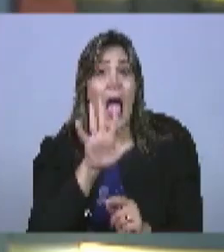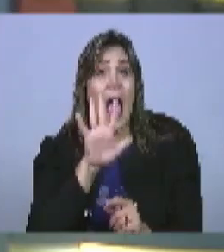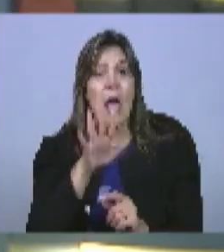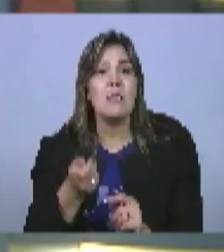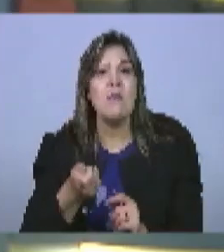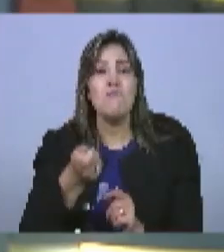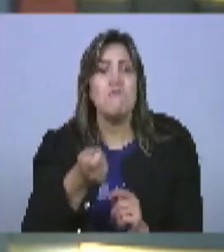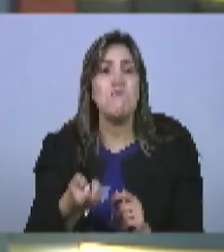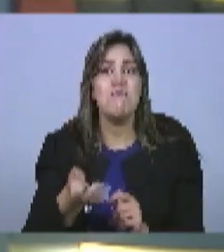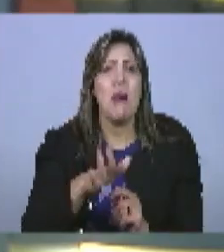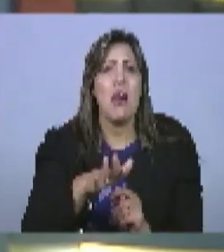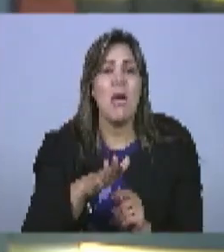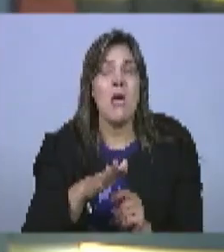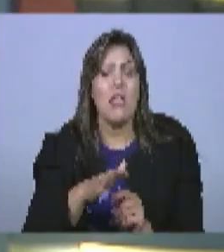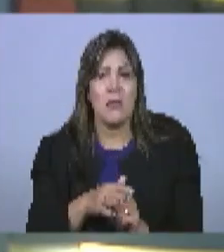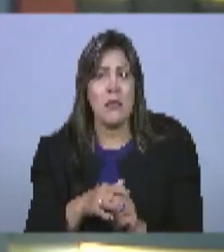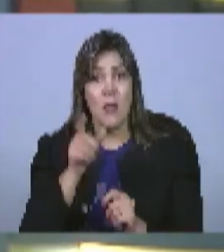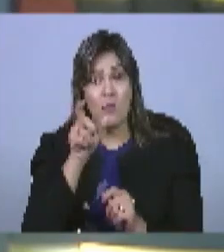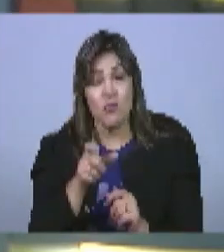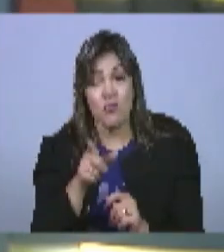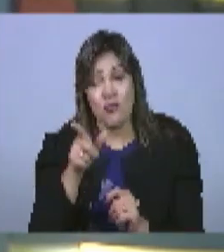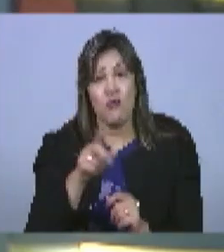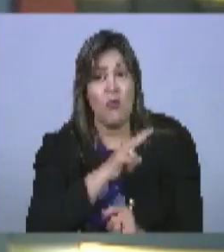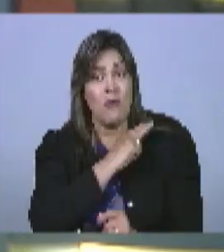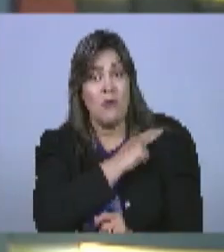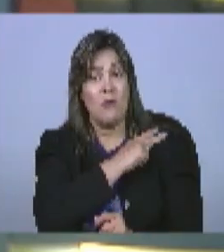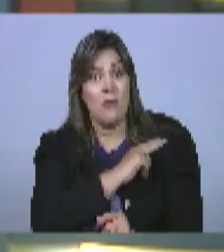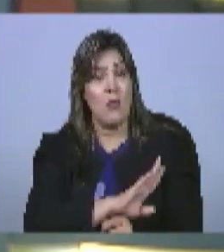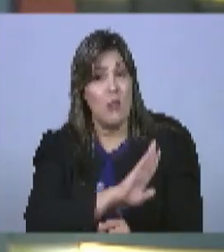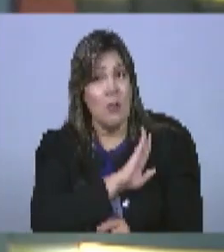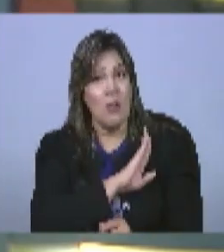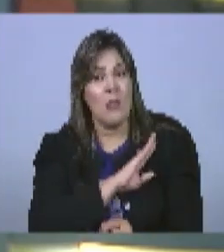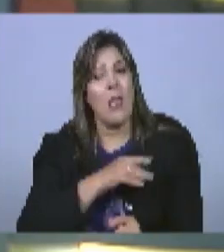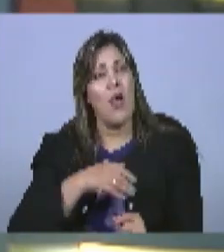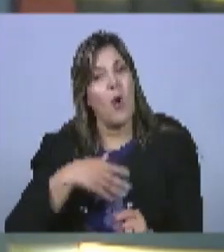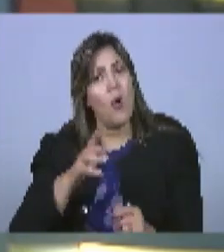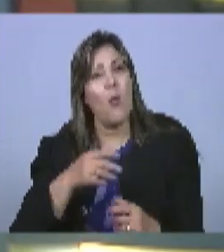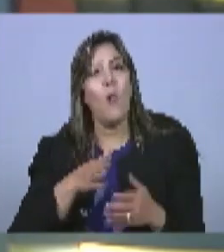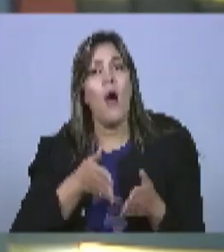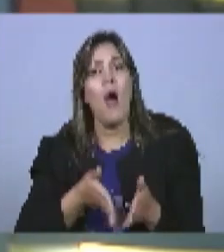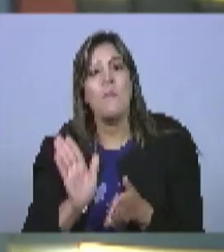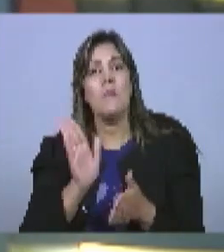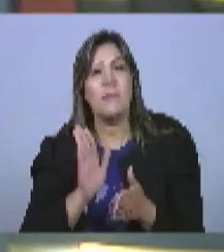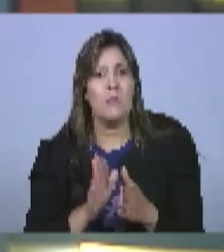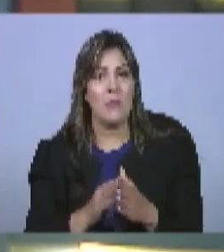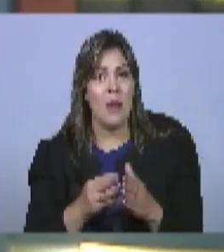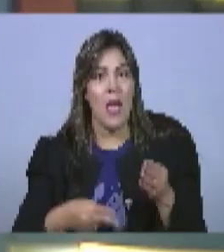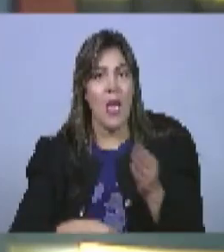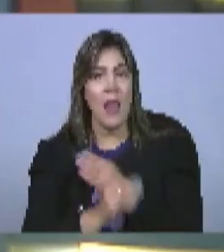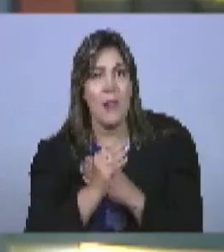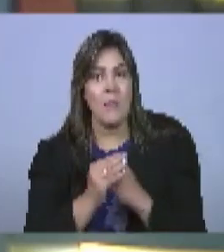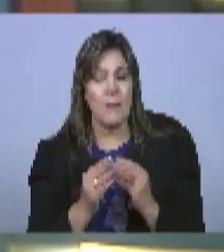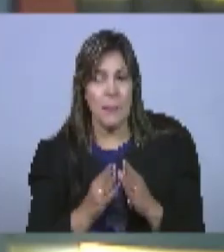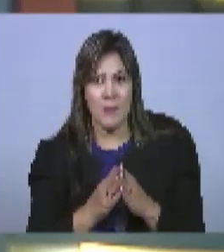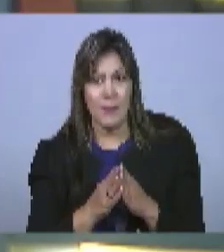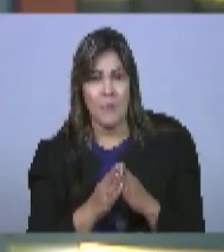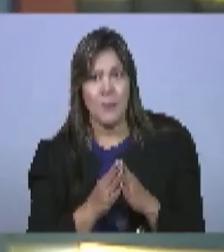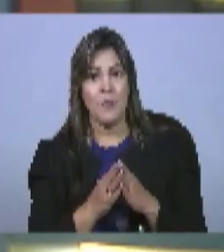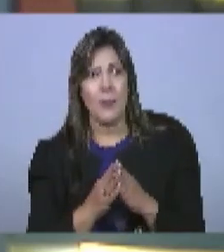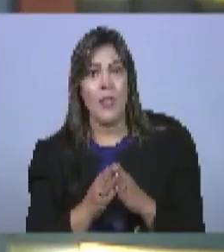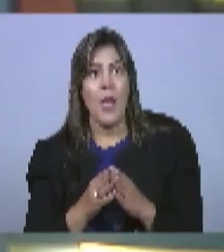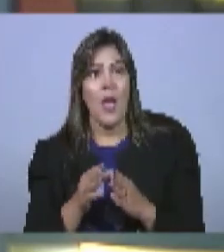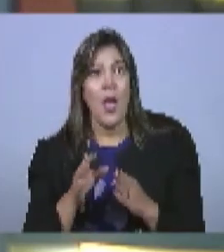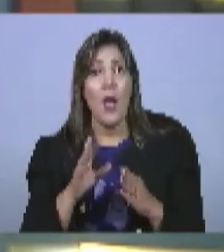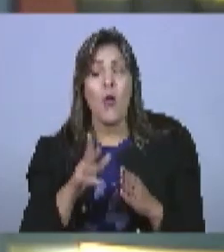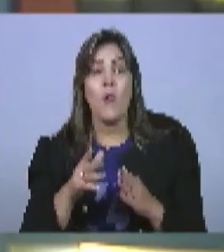الاغتيال طبعا اصابع الاتهام اتجت مباشره الى قوات الدعم السريع اللي هي في حاله صراع عسكري مع الجيش